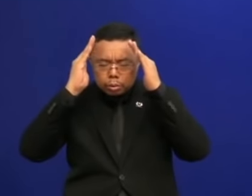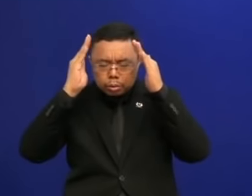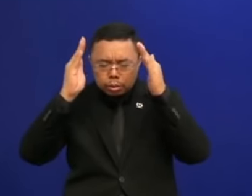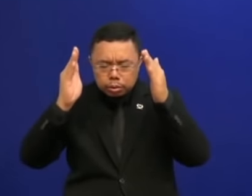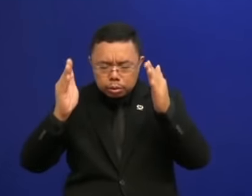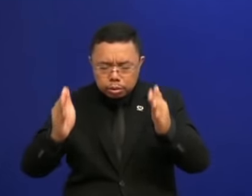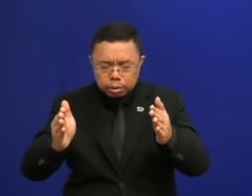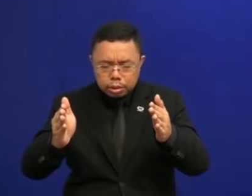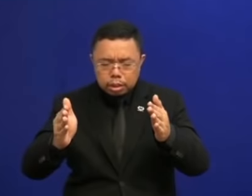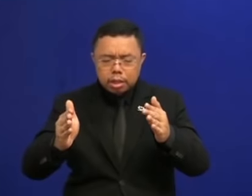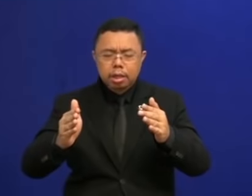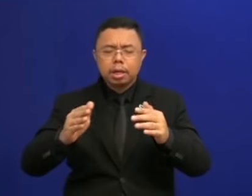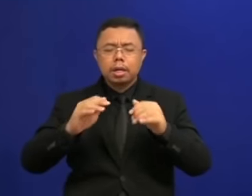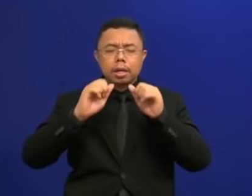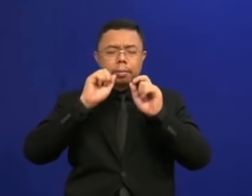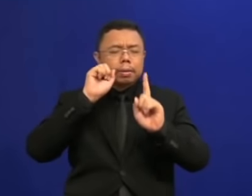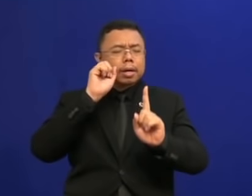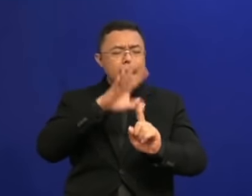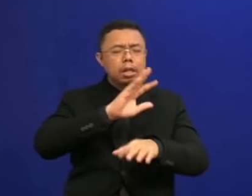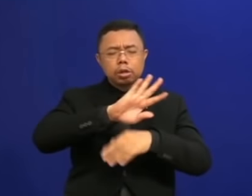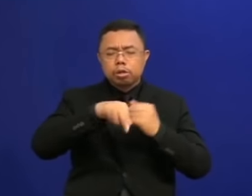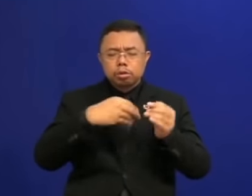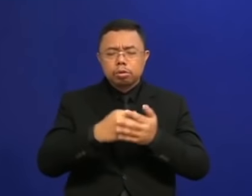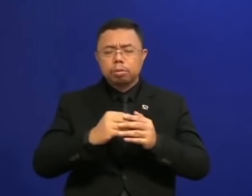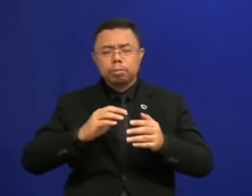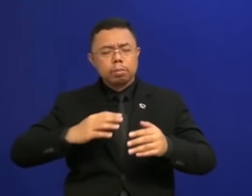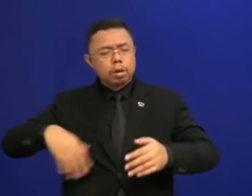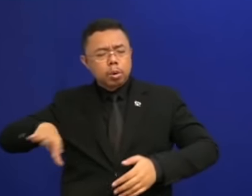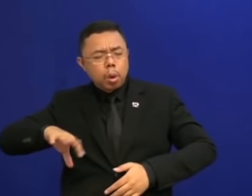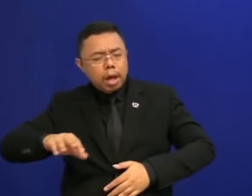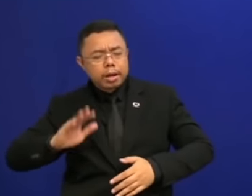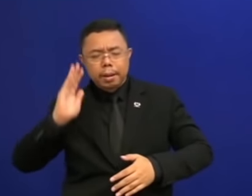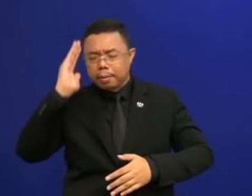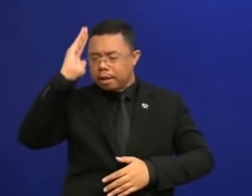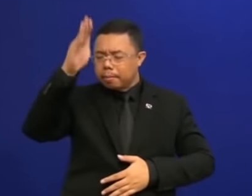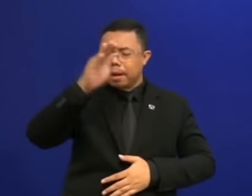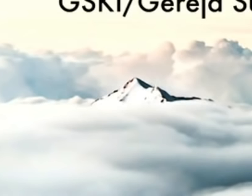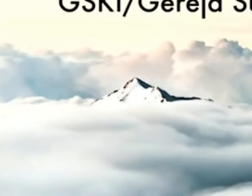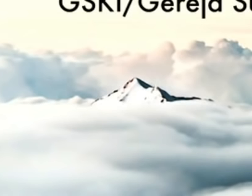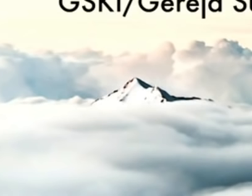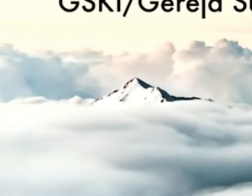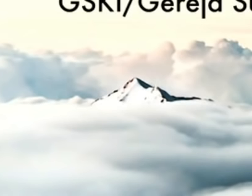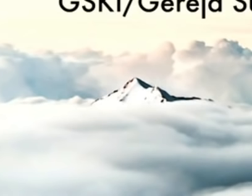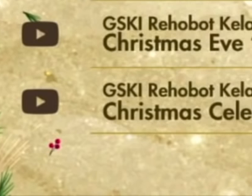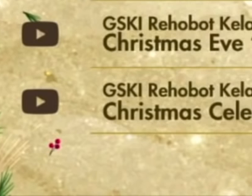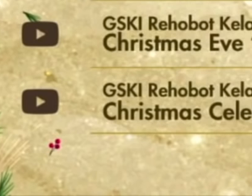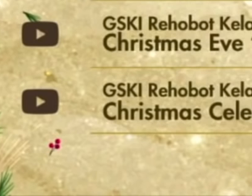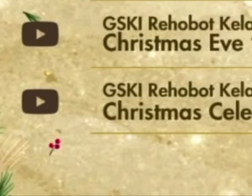Rahmati seluruh hidup keluarga dan masa depannya, bahkan anak cucu keturunan.